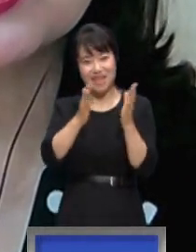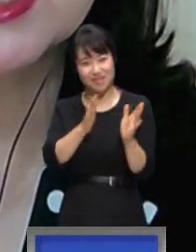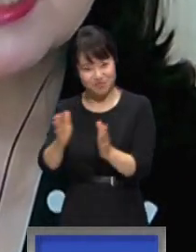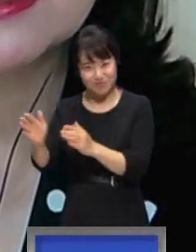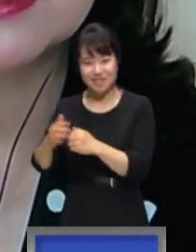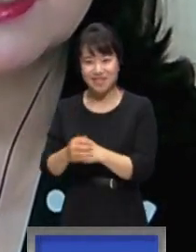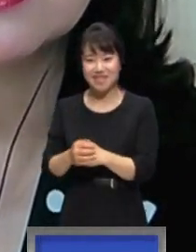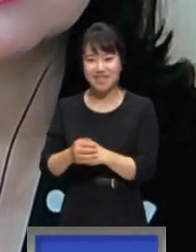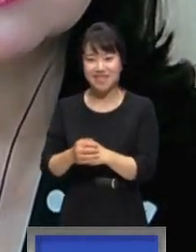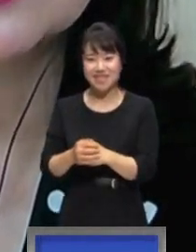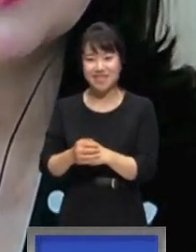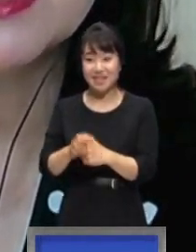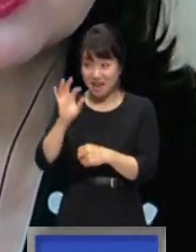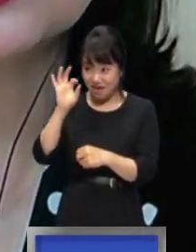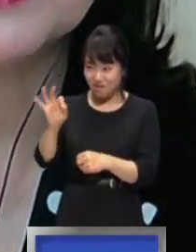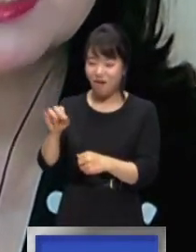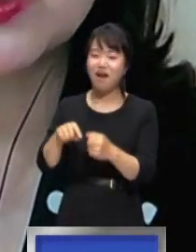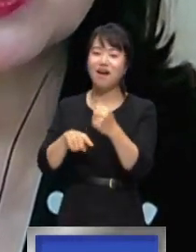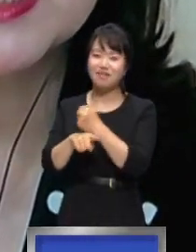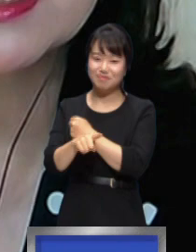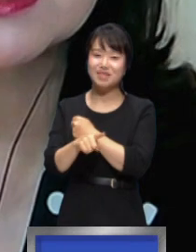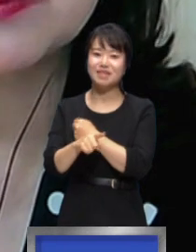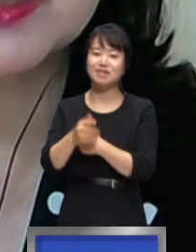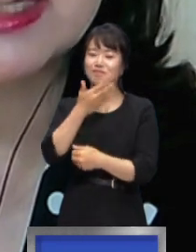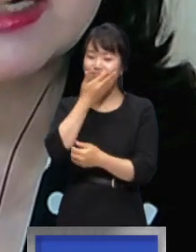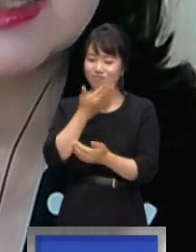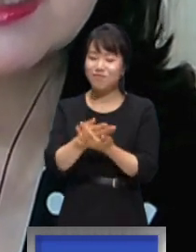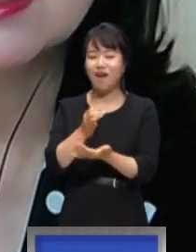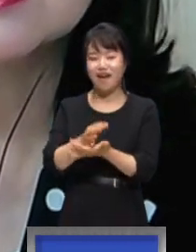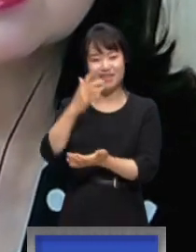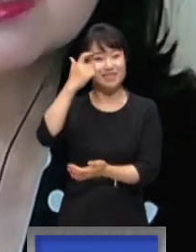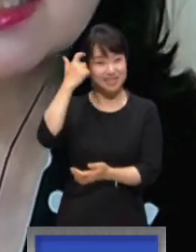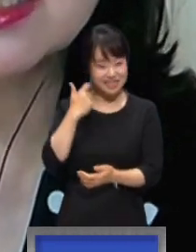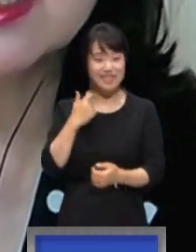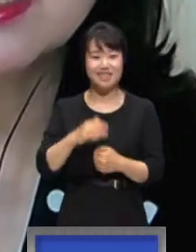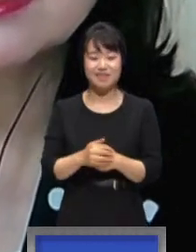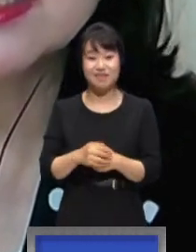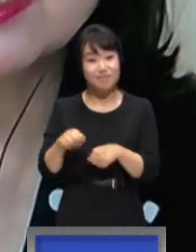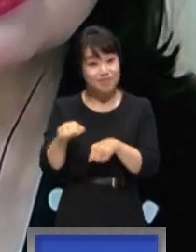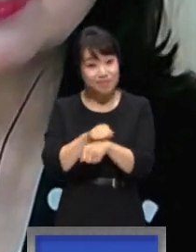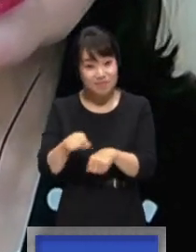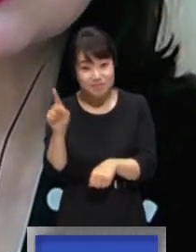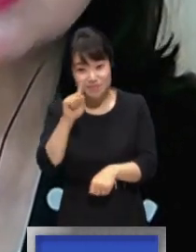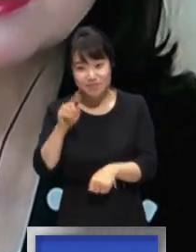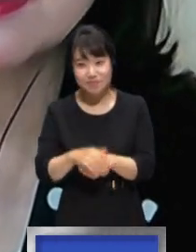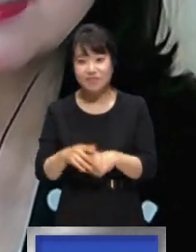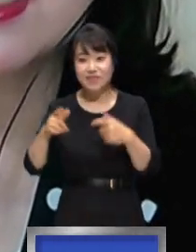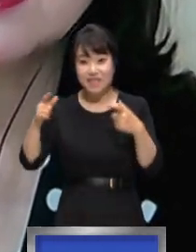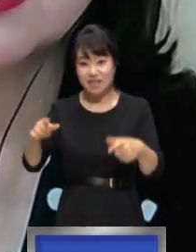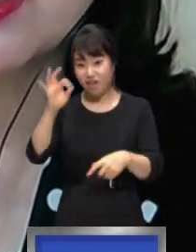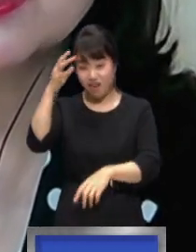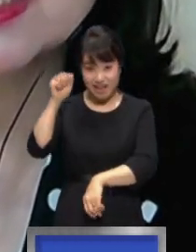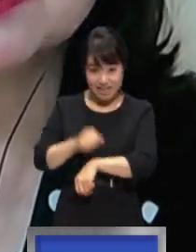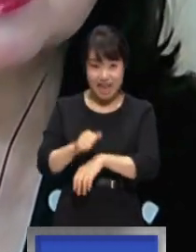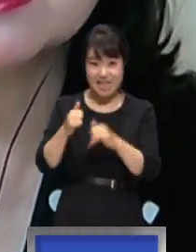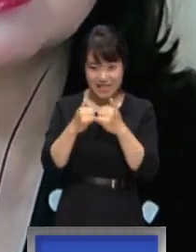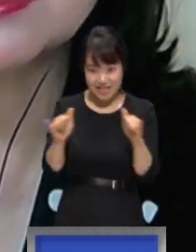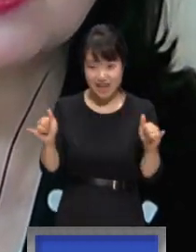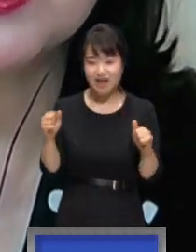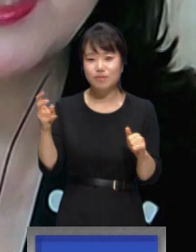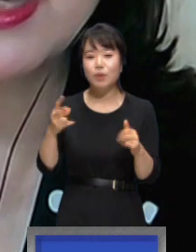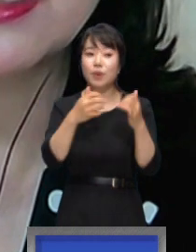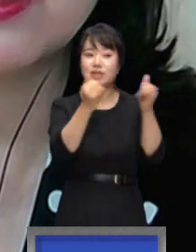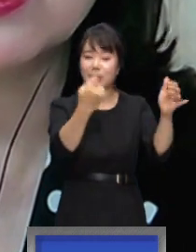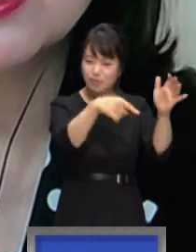순수한 축제라는 데 그 의미가 높다고 생각됩니다. 특히 지역 예술가들과 지역